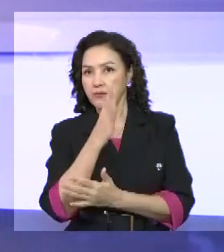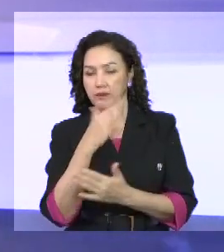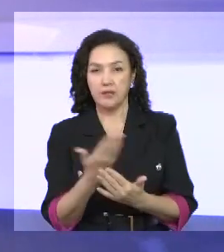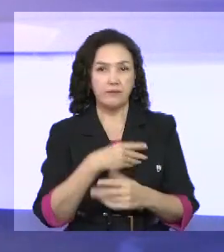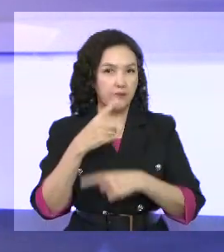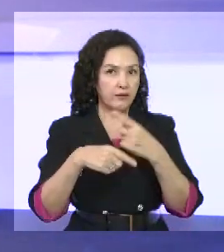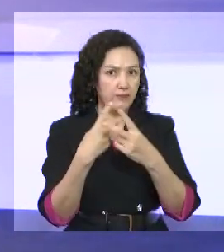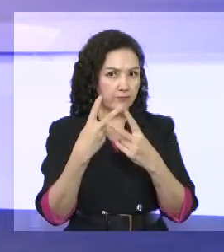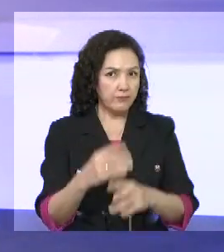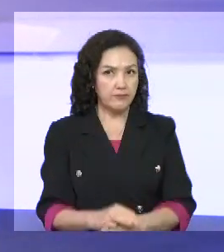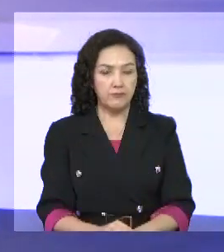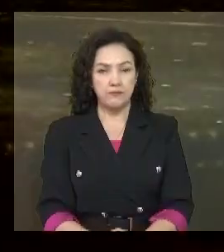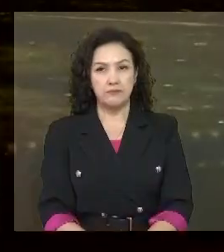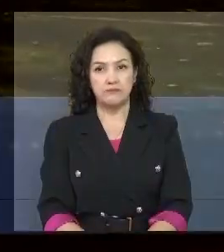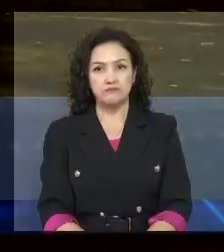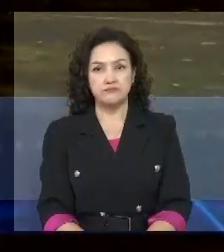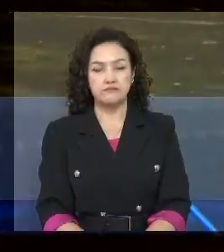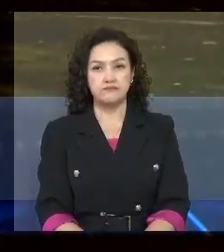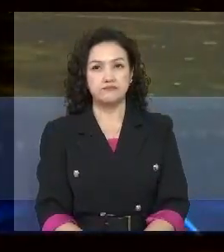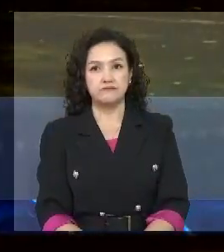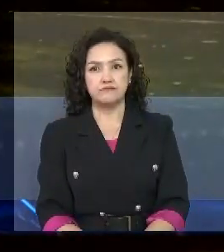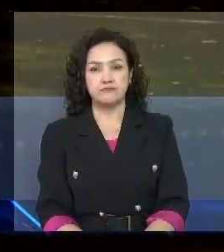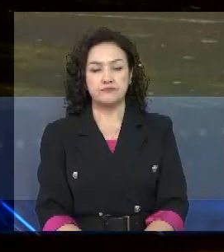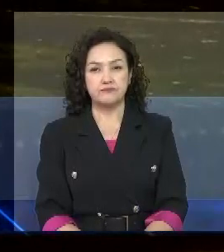нашем следующем сюжете.